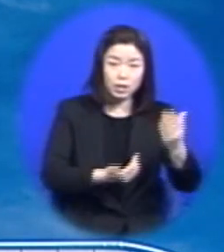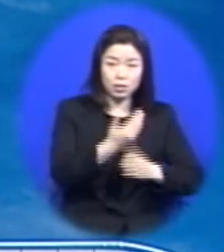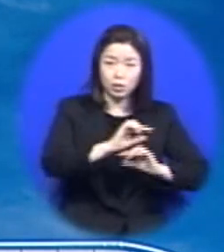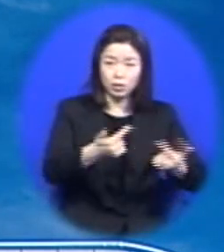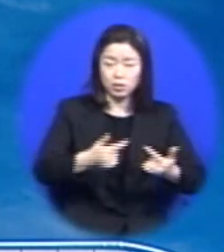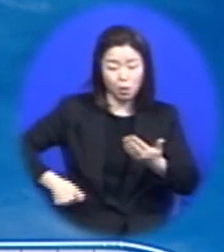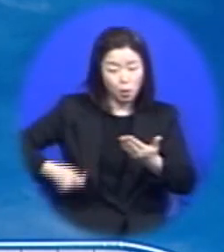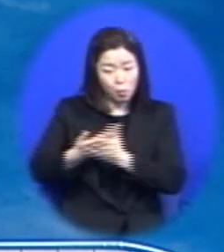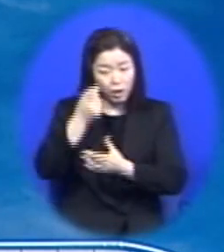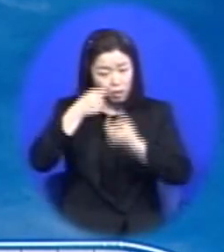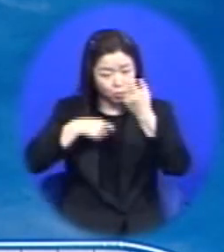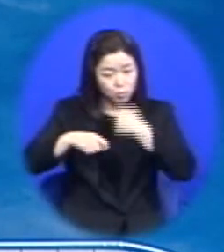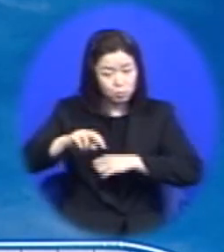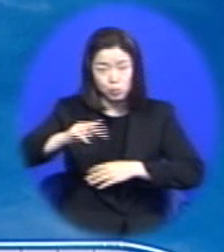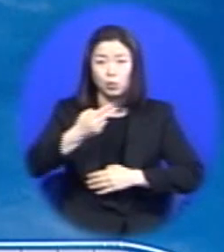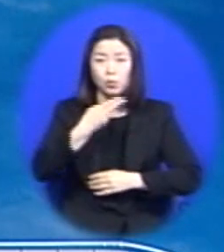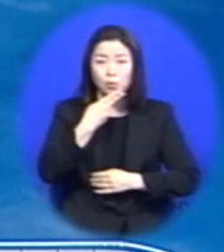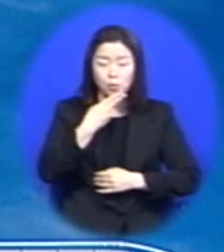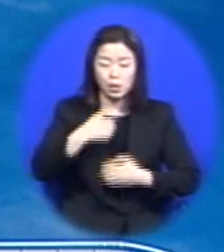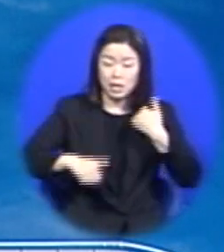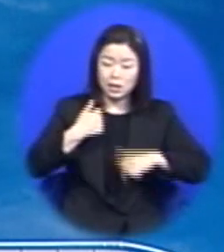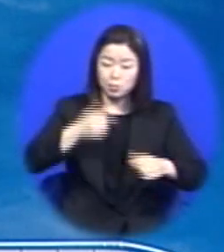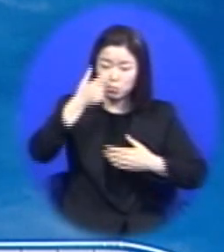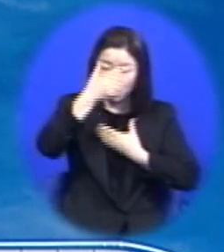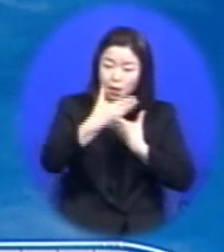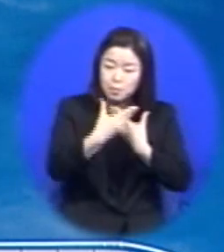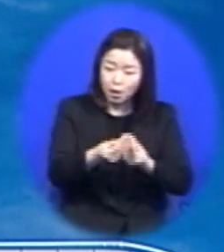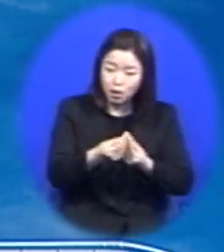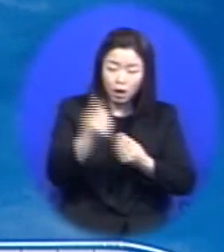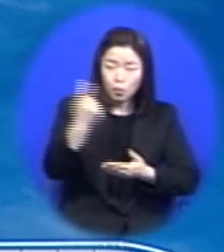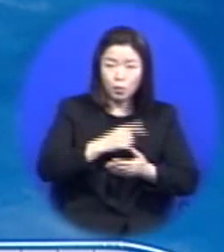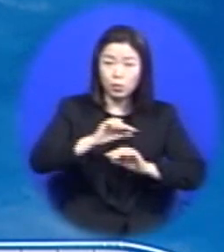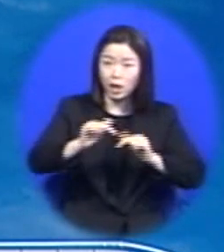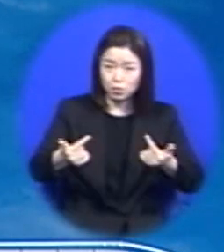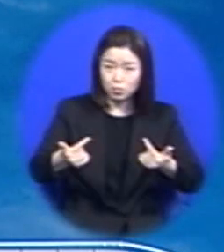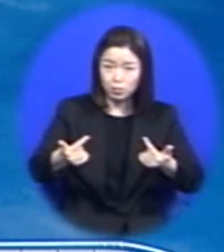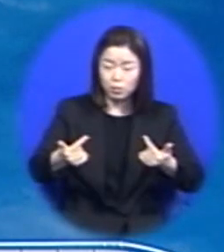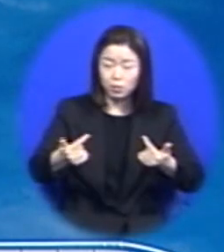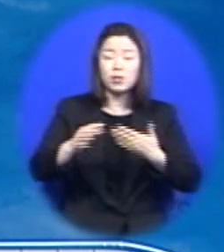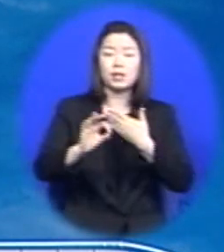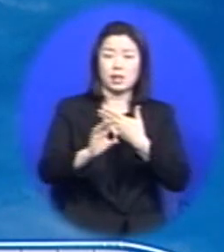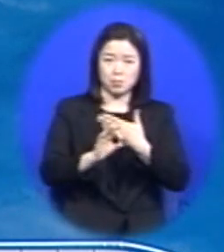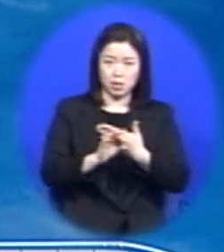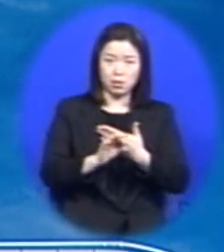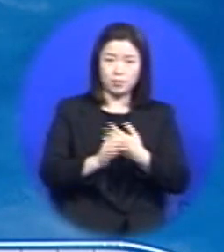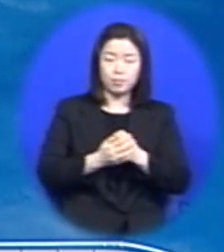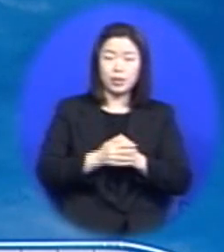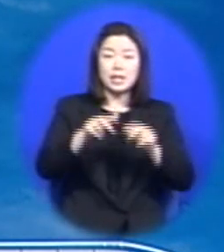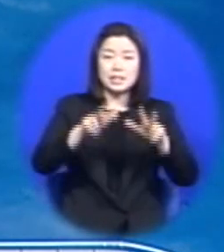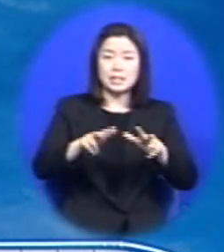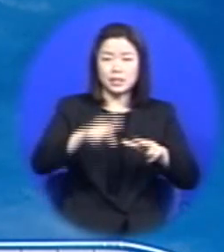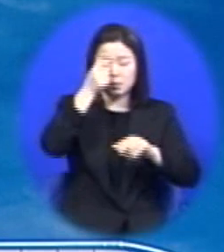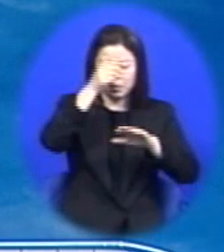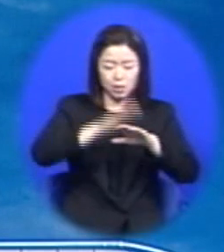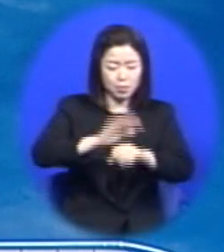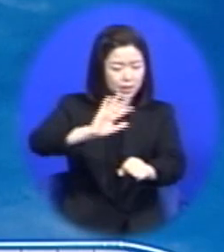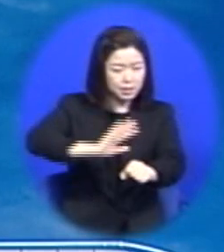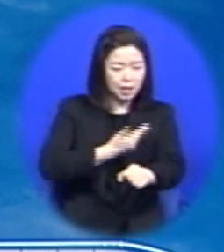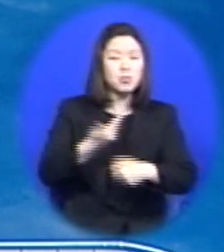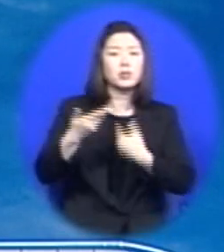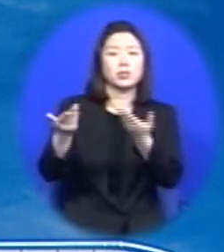눈물도 없고 기쁨과 평강이 오는 것도 아니고 그렇다면 예배 지금 잘못 드리고 있는